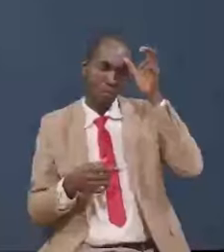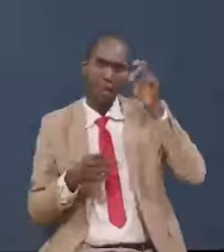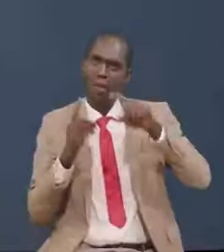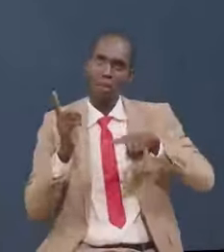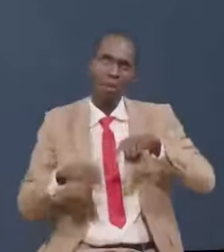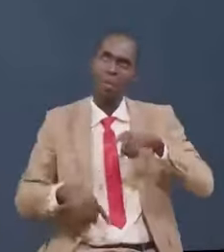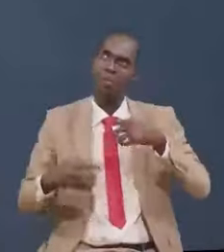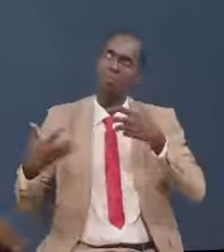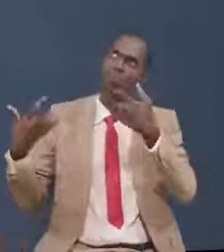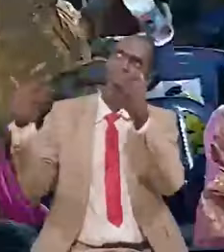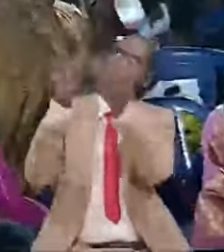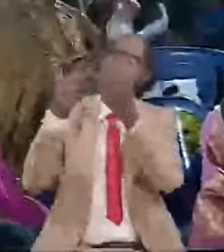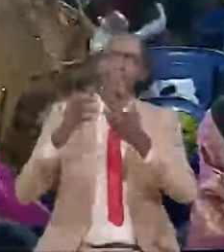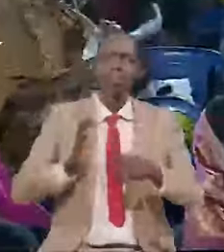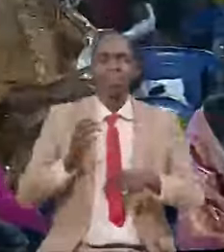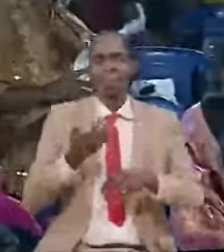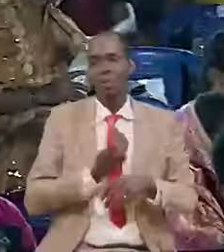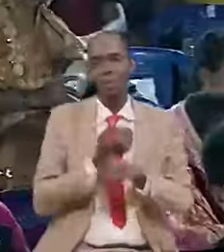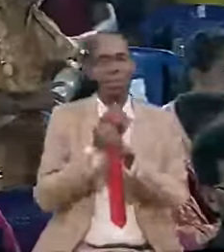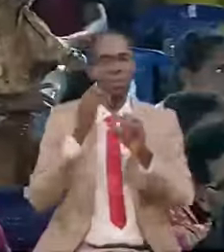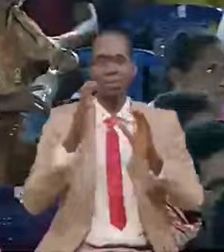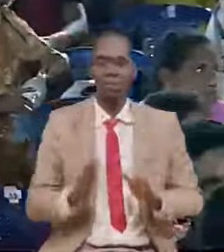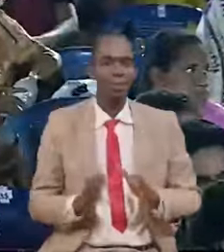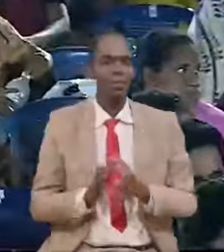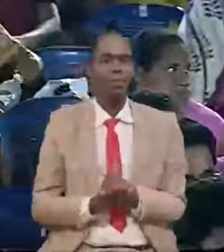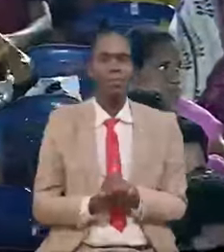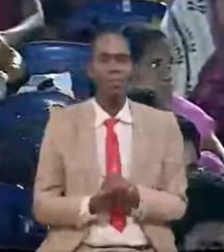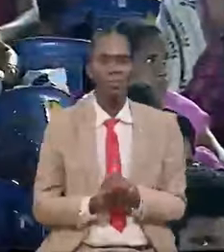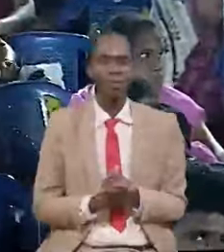Et Satan ne peut égaler notre Sauveur.